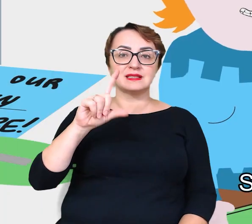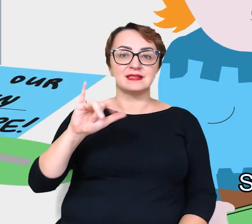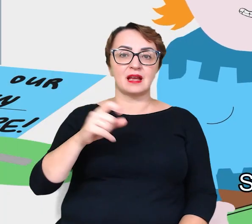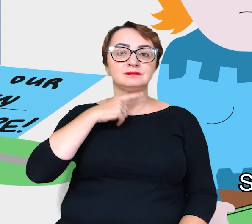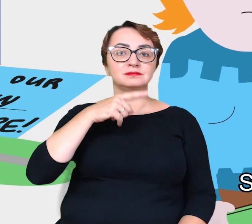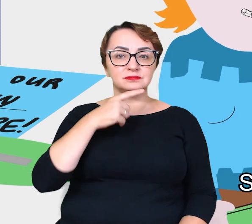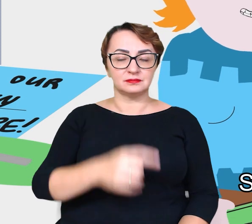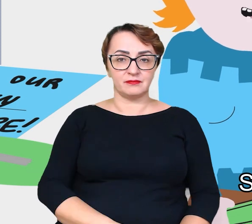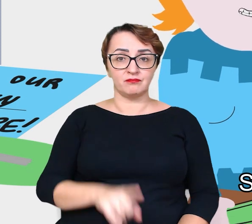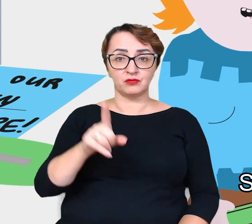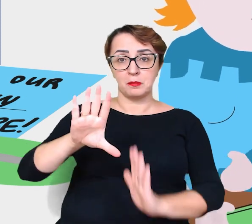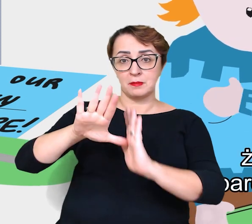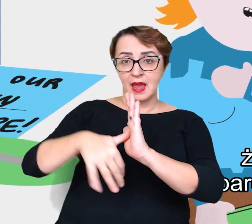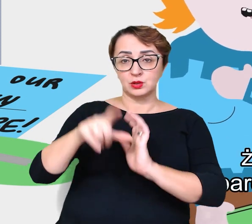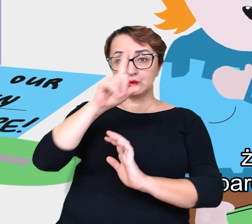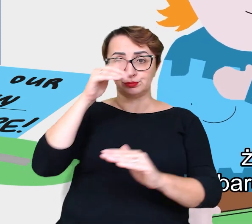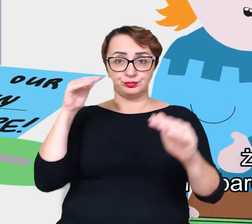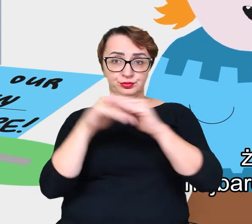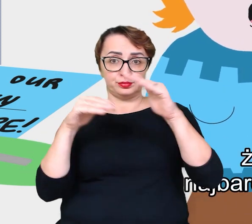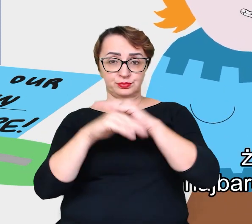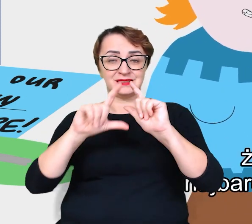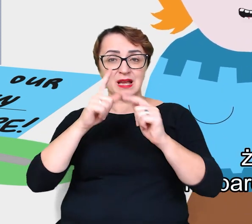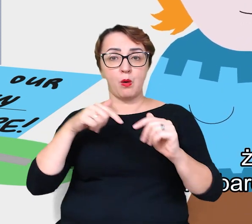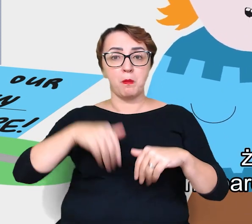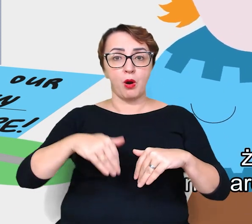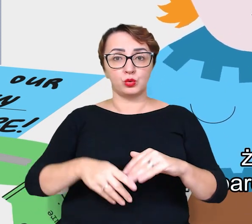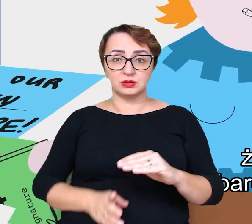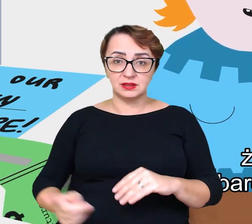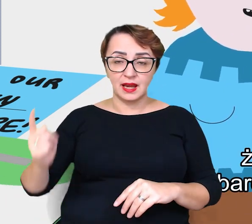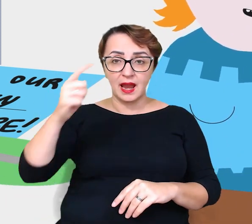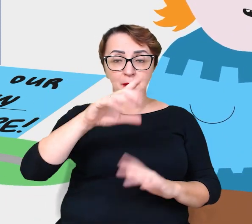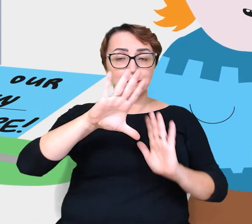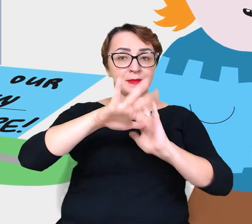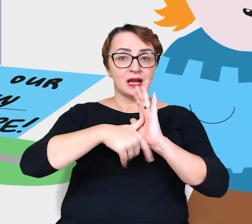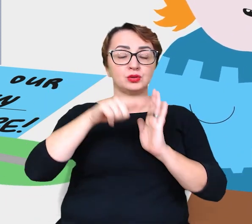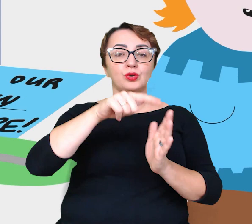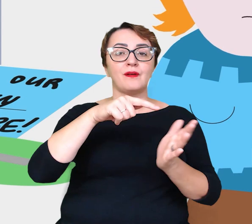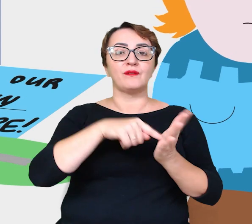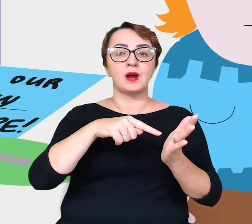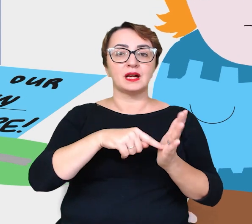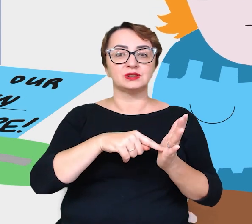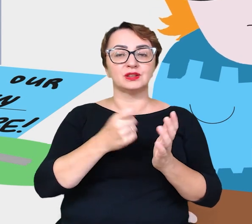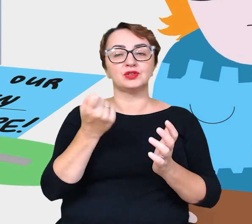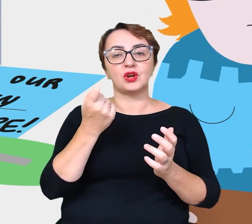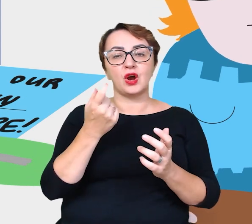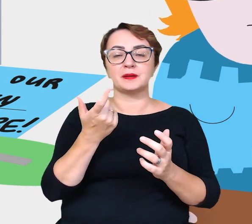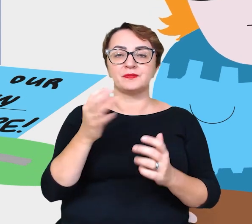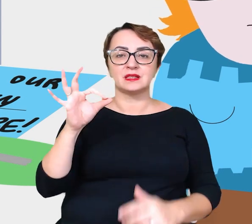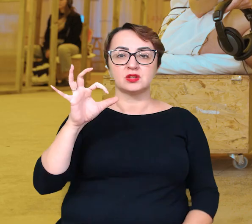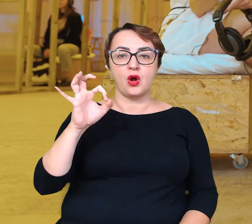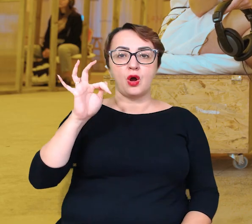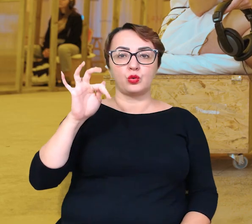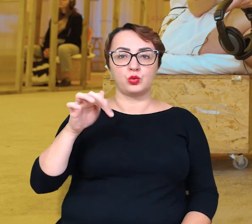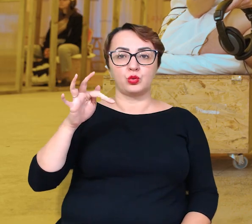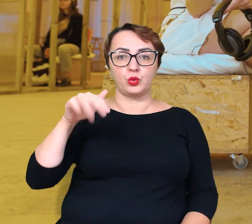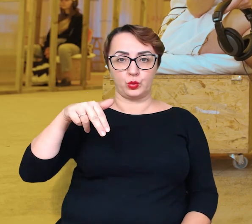do których emigrują ludzie z całego globalnego południa, one są takim właśnie trochę South Parkiem, chociaż w tym